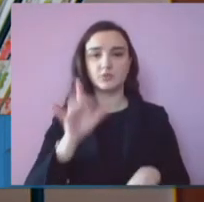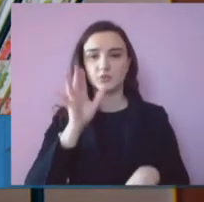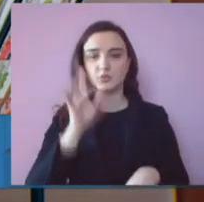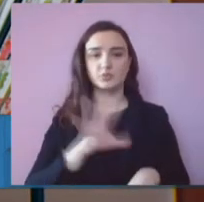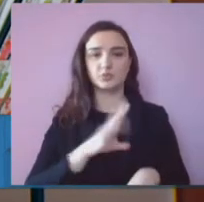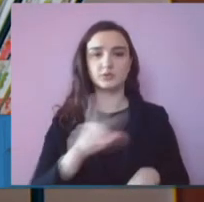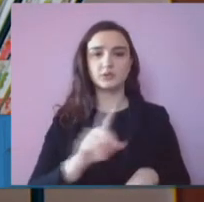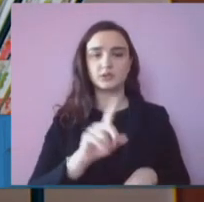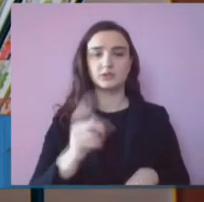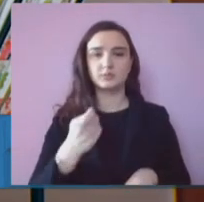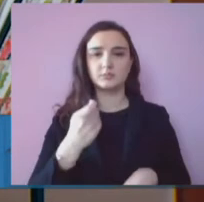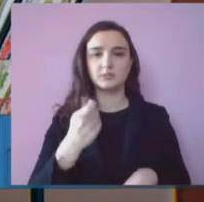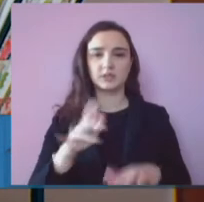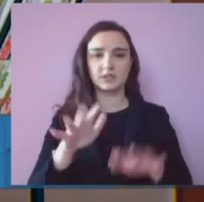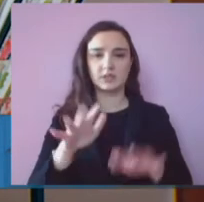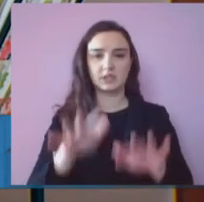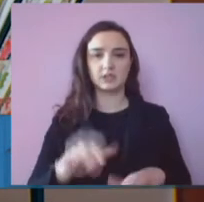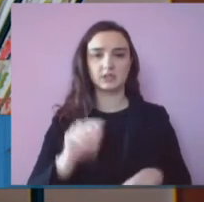პატარა კერა, რომლის